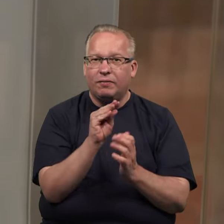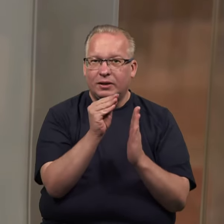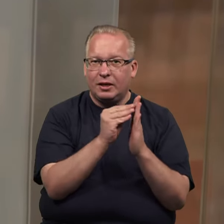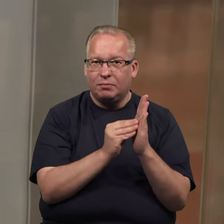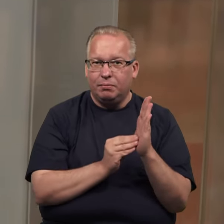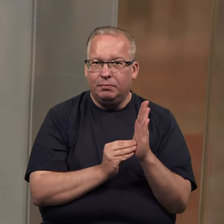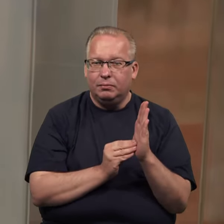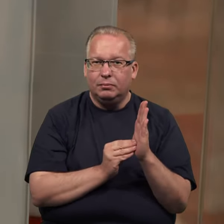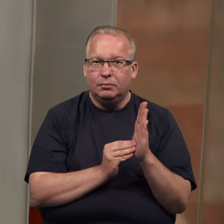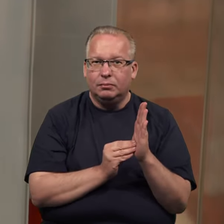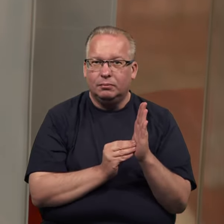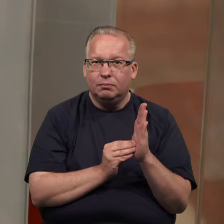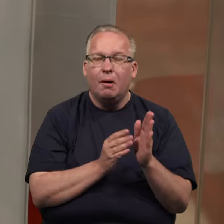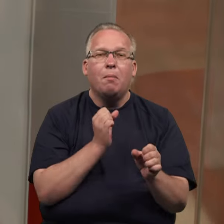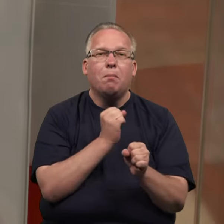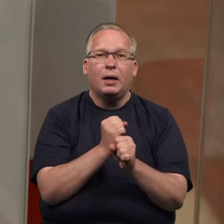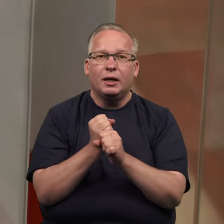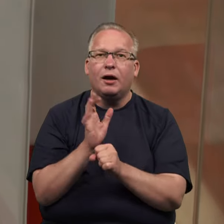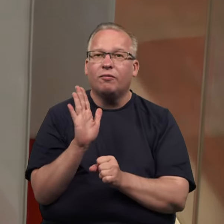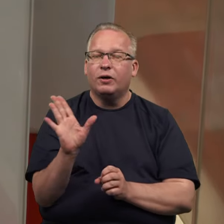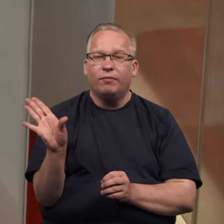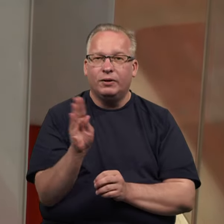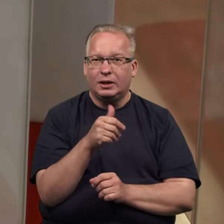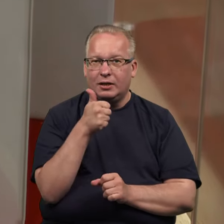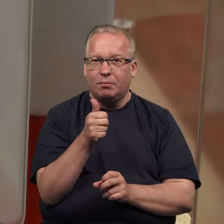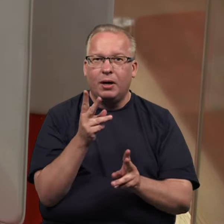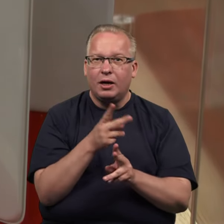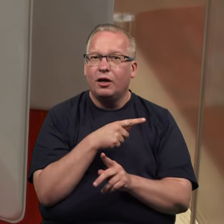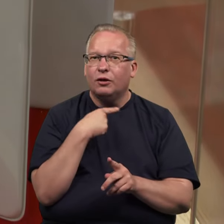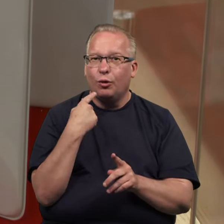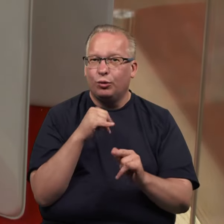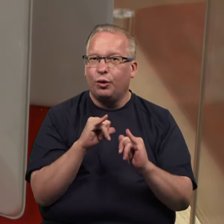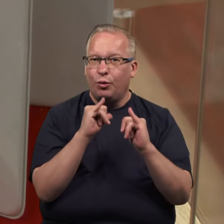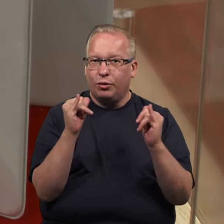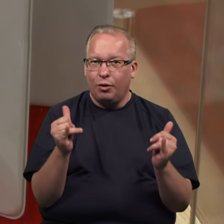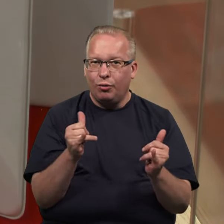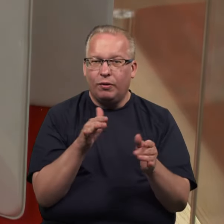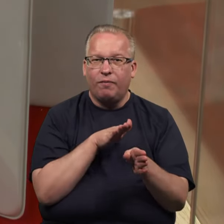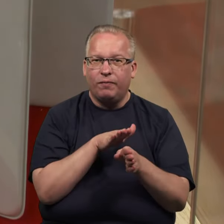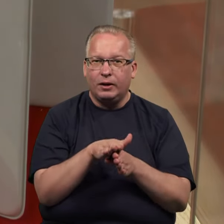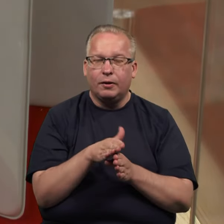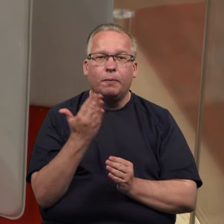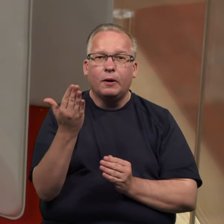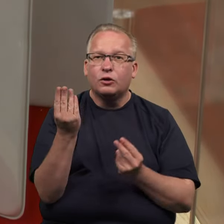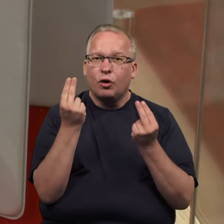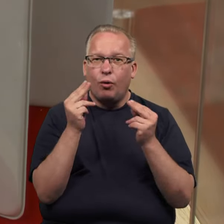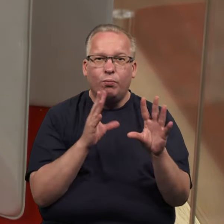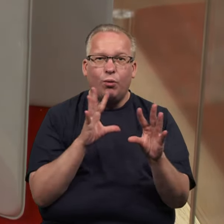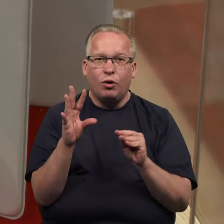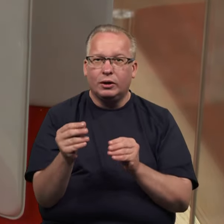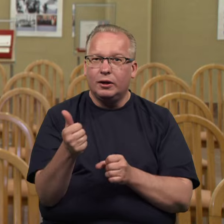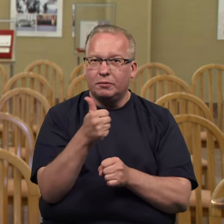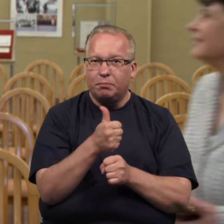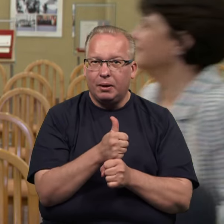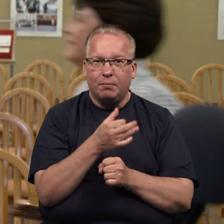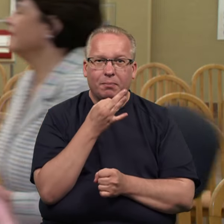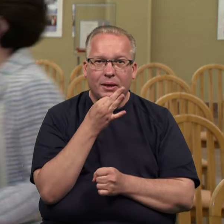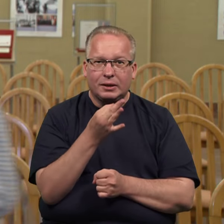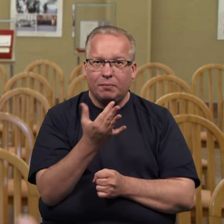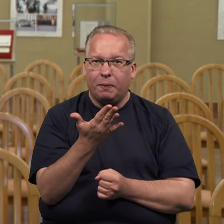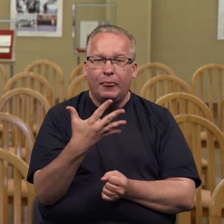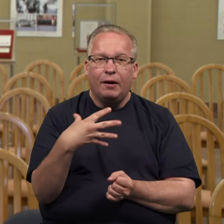parašyta ir padarėjai ir viskas bus gerai. Ne, čia reikia padaryti daug daugiau. Iš ko jūs mokėtės pirmininkavimo, pasakyti? Iš